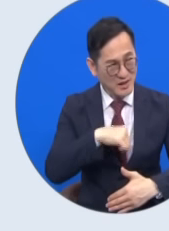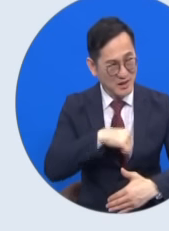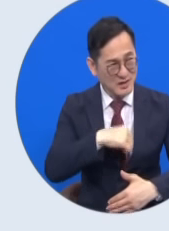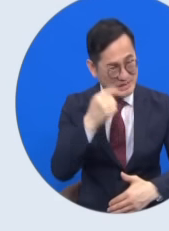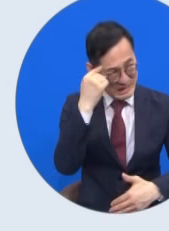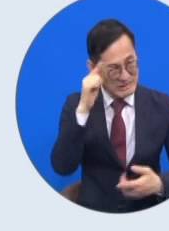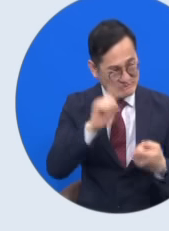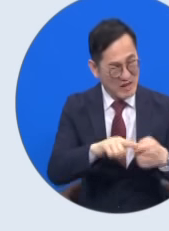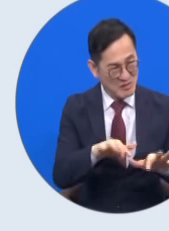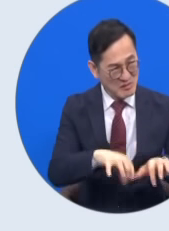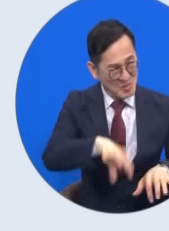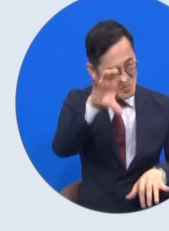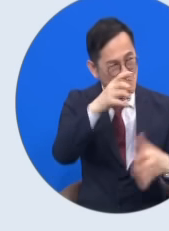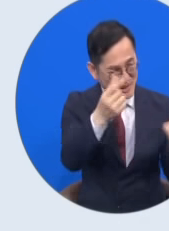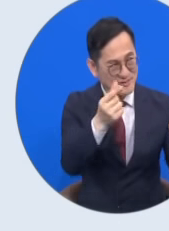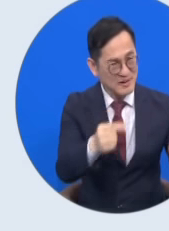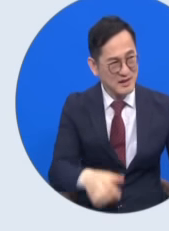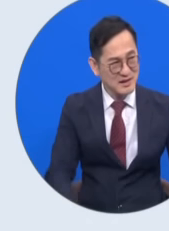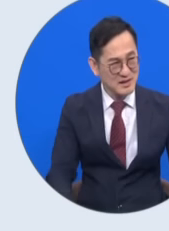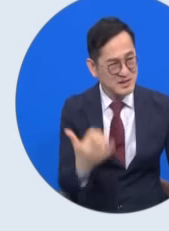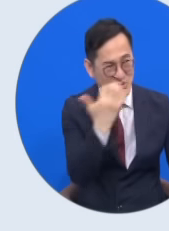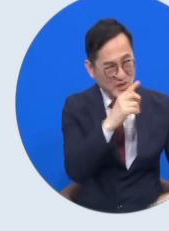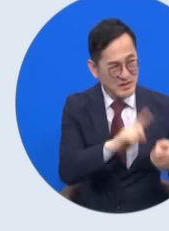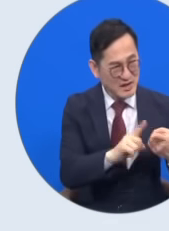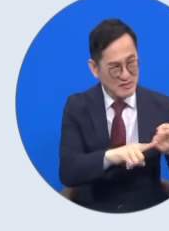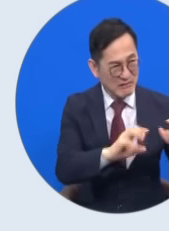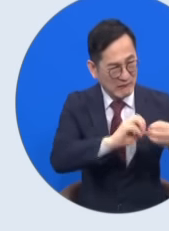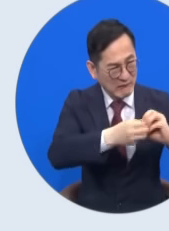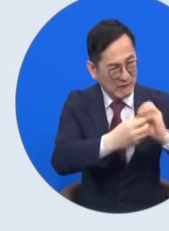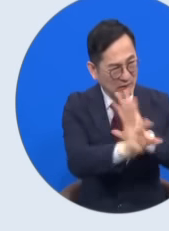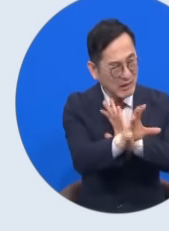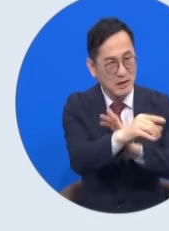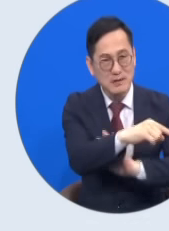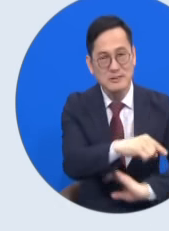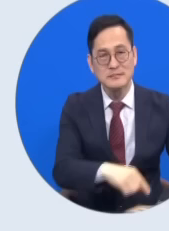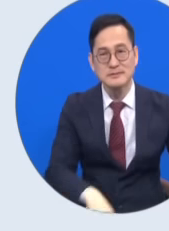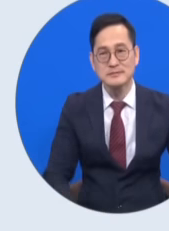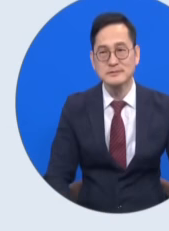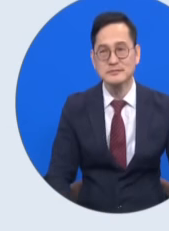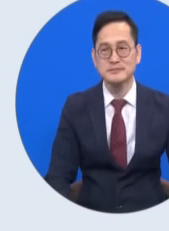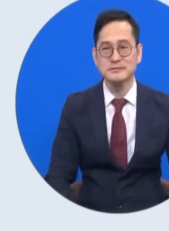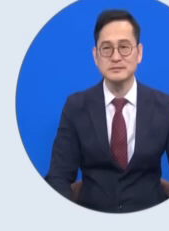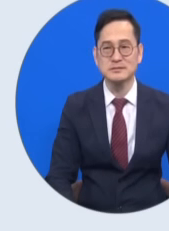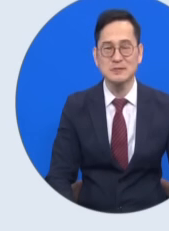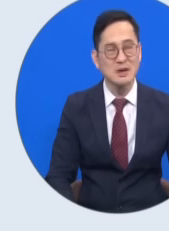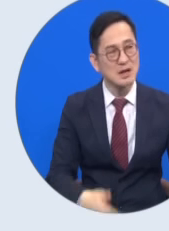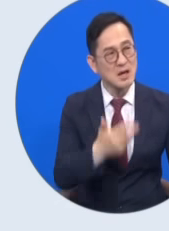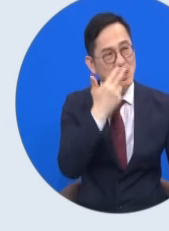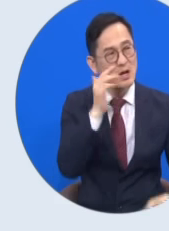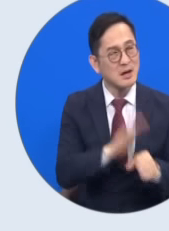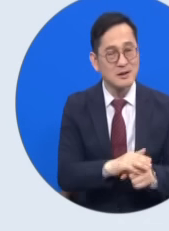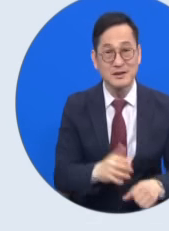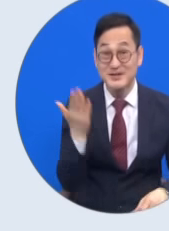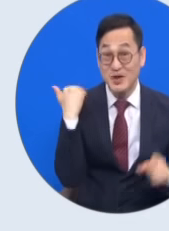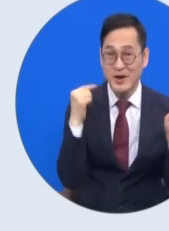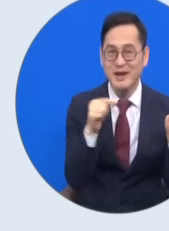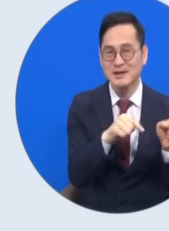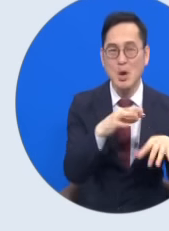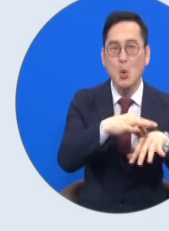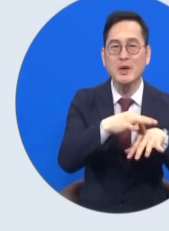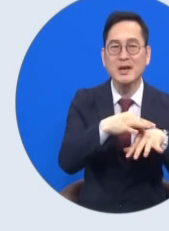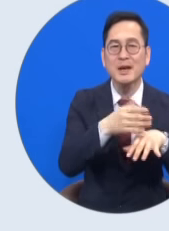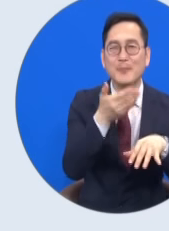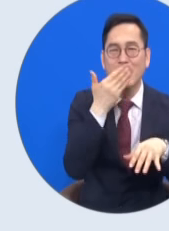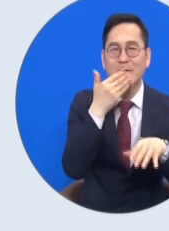감수성이 처참한 수준이다라고 밝혔습니다. 이 대표는 앞서 삼겹살을 먹었다라는 논란에 대해서도